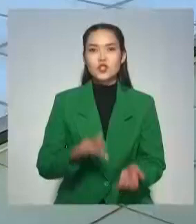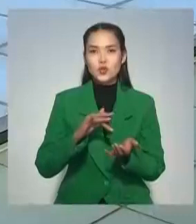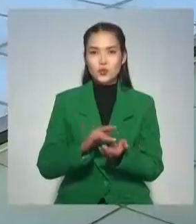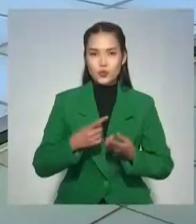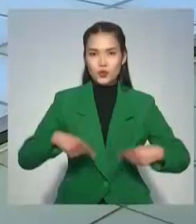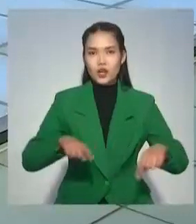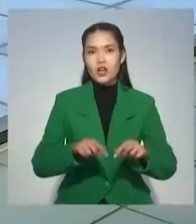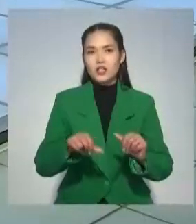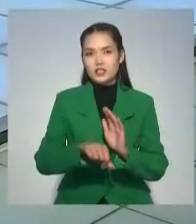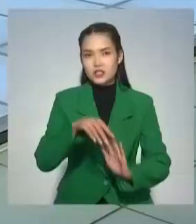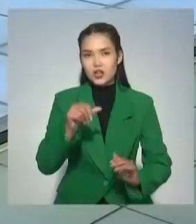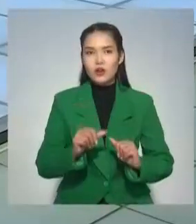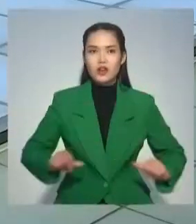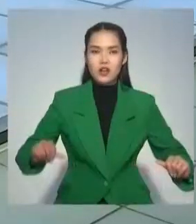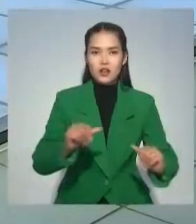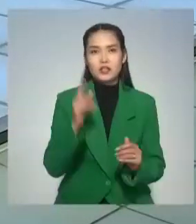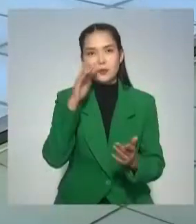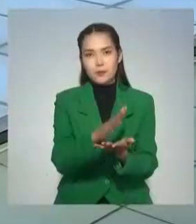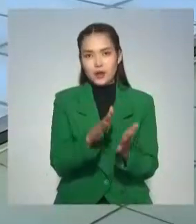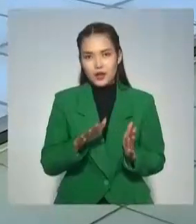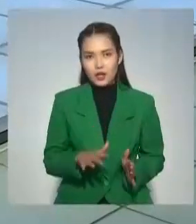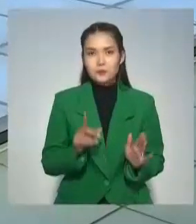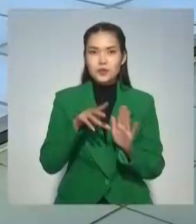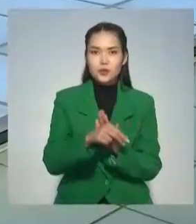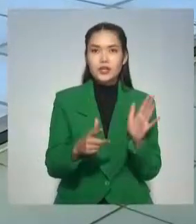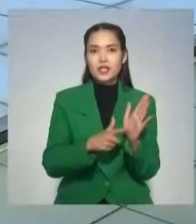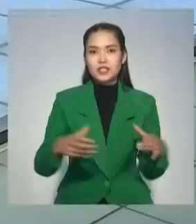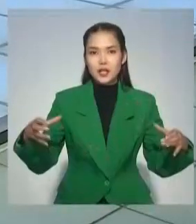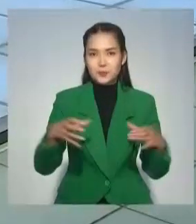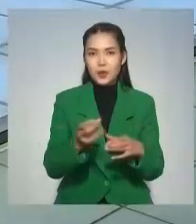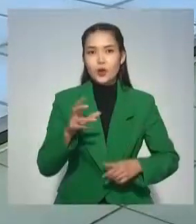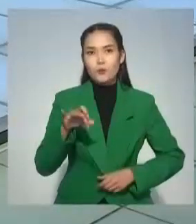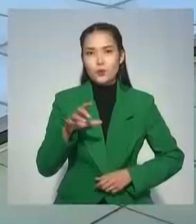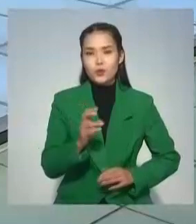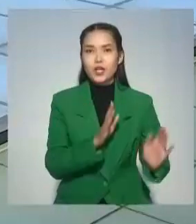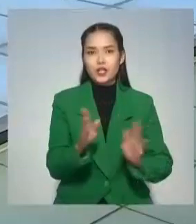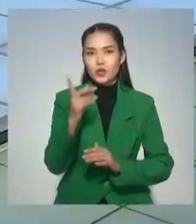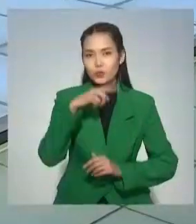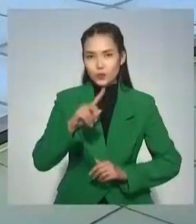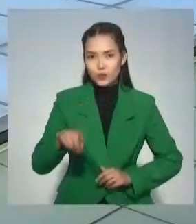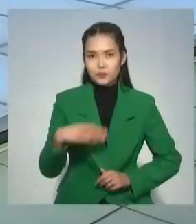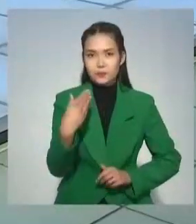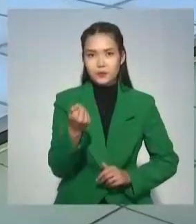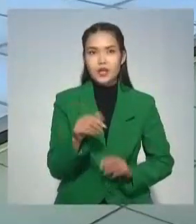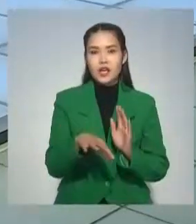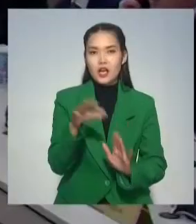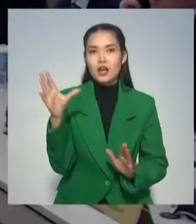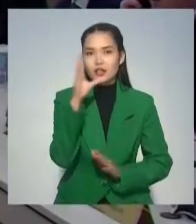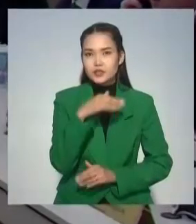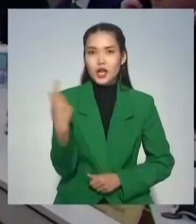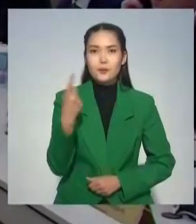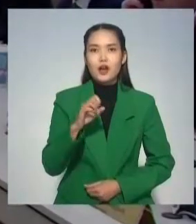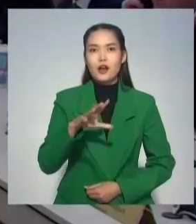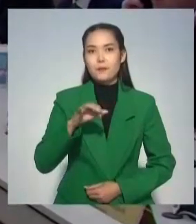Орталық сайлау комиссиясы парламент құрамына кіруге ниетті 7 партияның бюллетендегі реттілік нөмірін жеребе арқылы таңдады. Бірінші